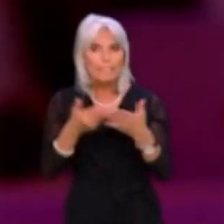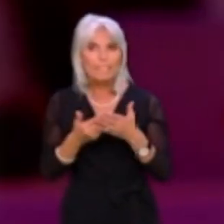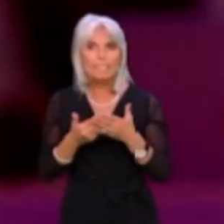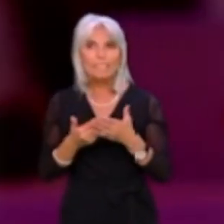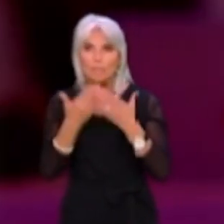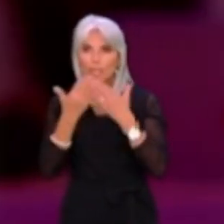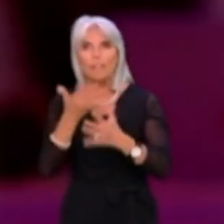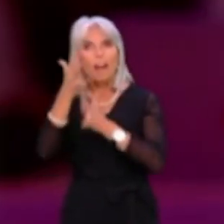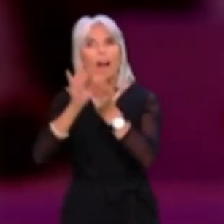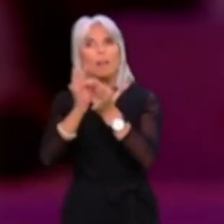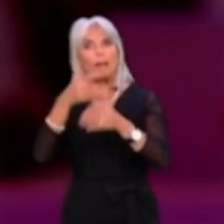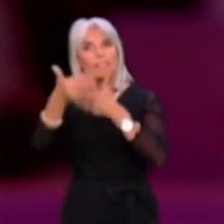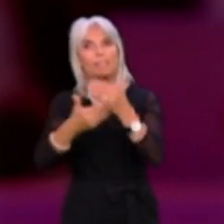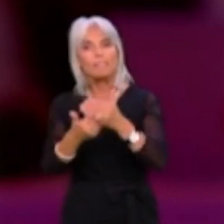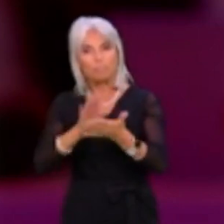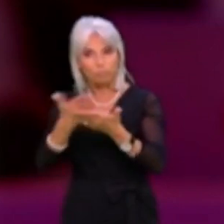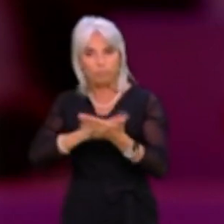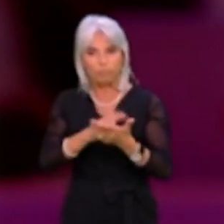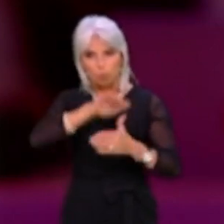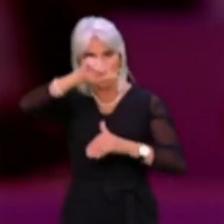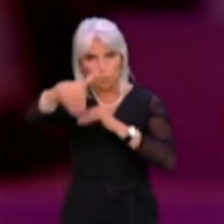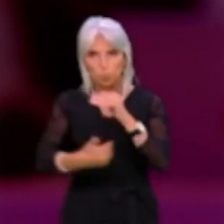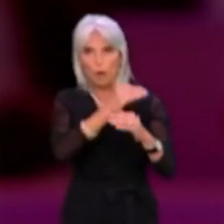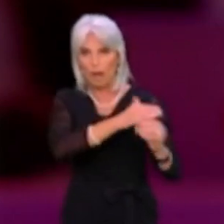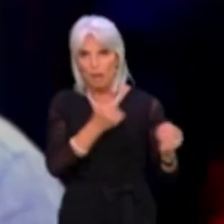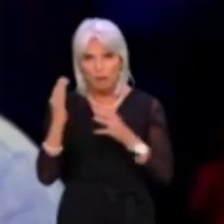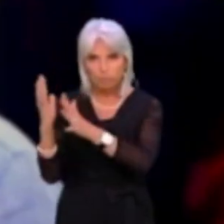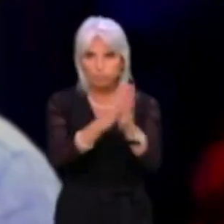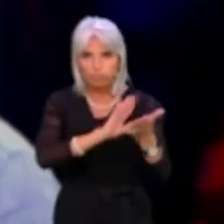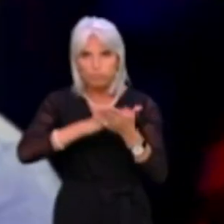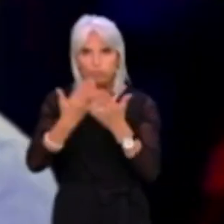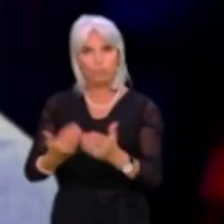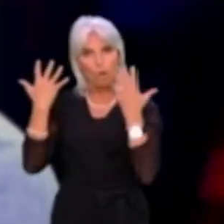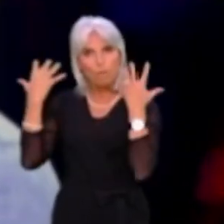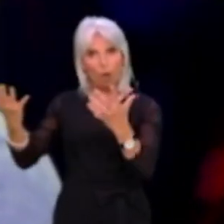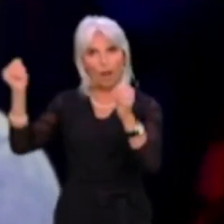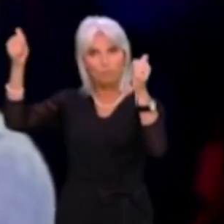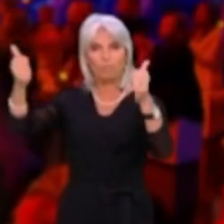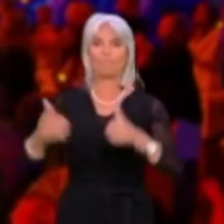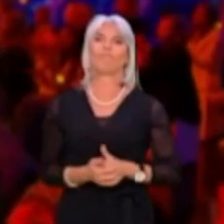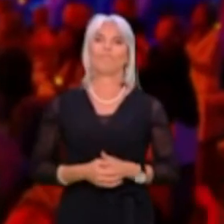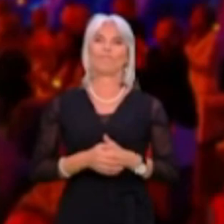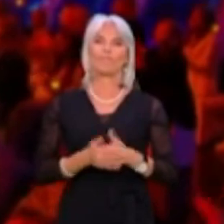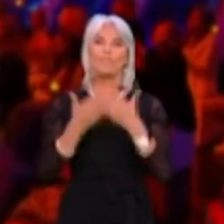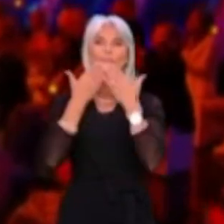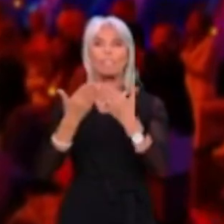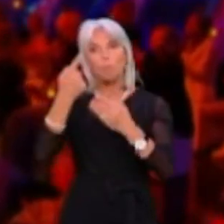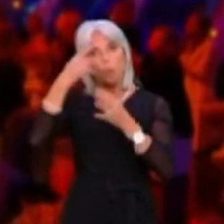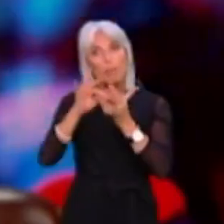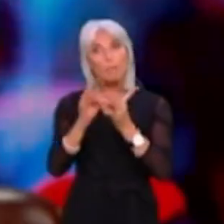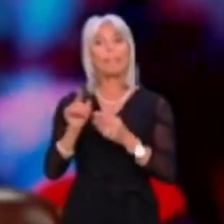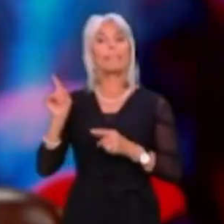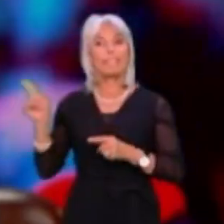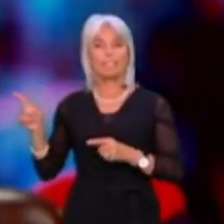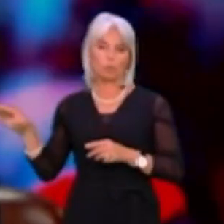les interprètes en langue des signes qui interprètent toute cette soirée, qui la font vivre, aux personnes sourdes ce soir. Mais toi, tu as fait